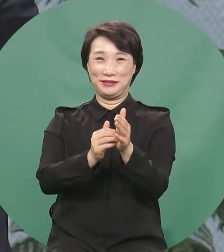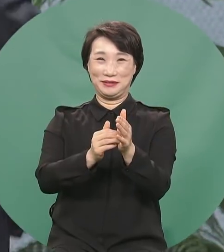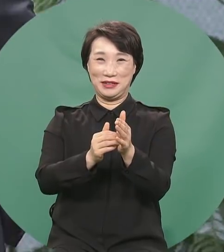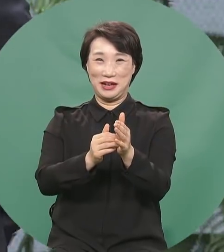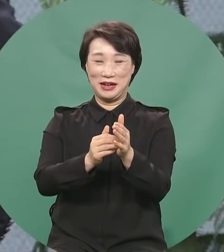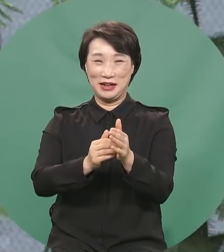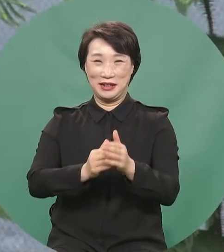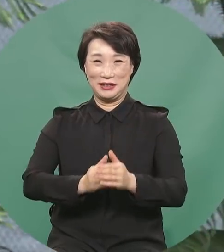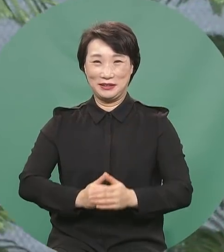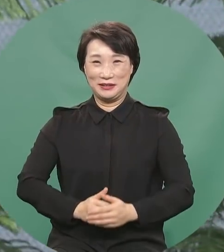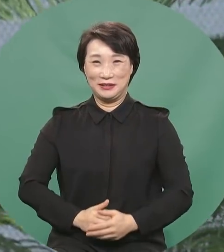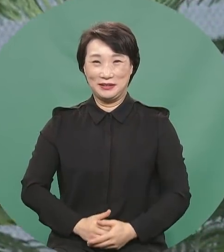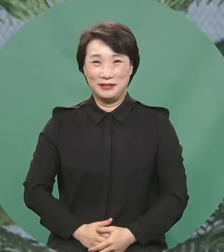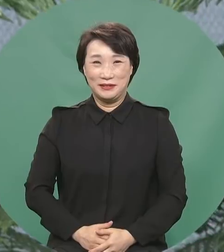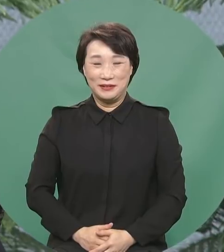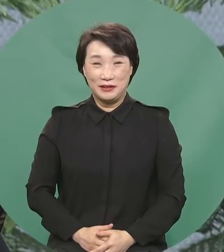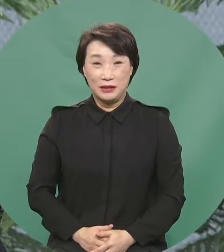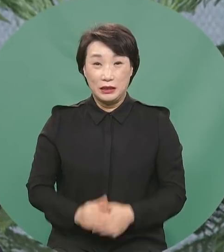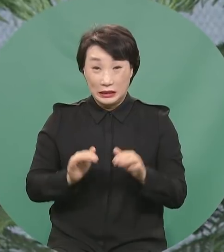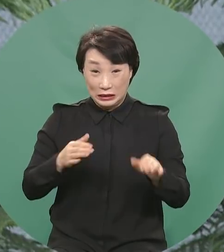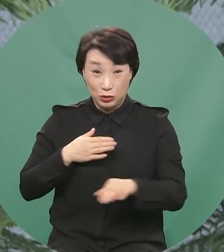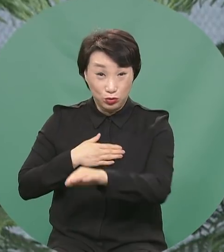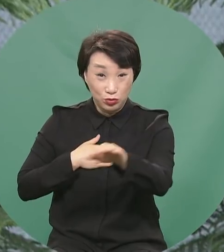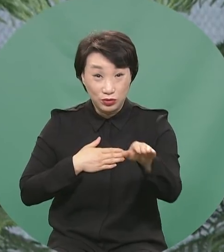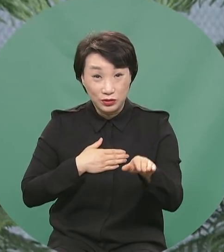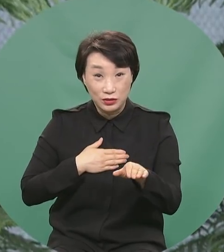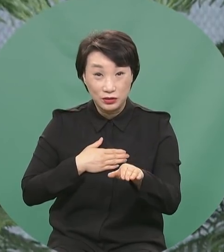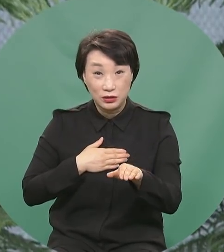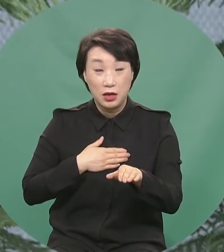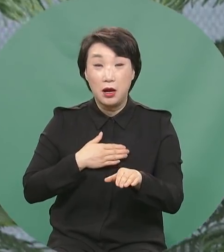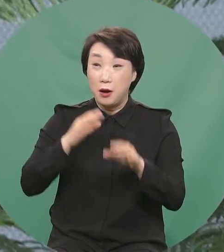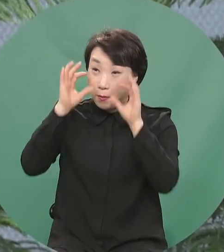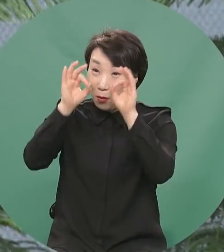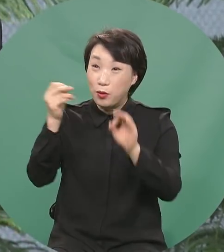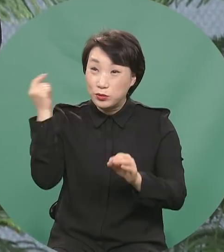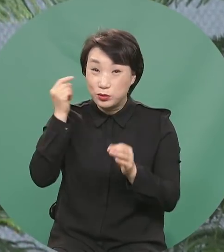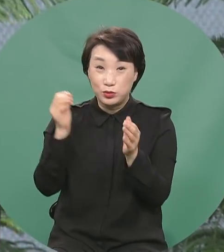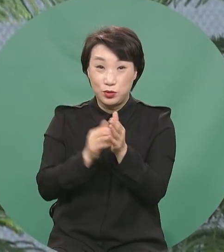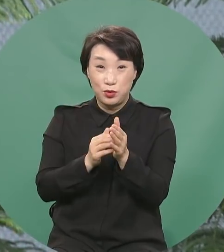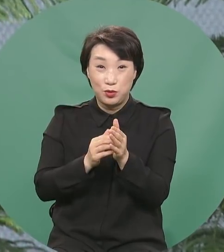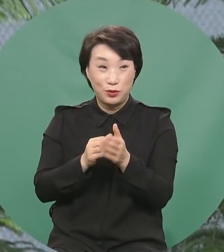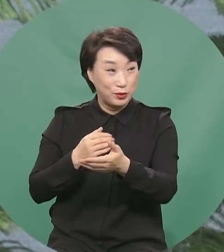해방이다. 근데 우리는 보고 듣기만 하지.